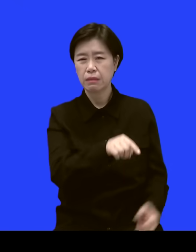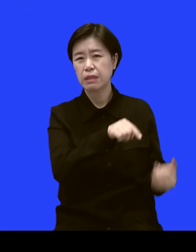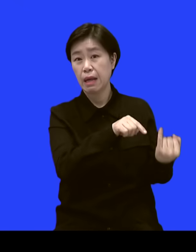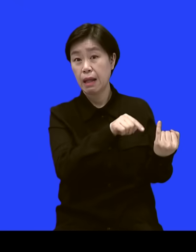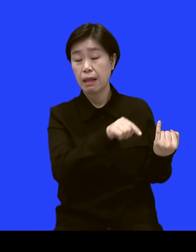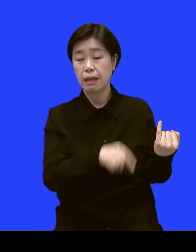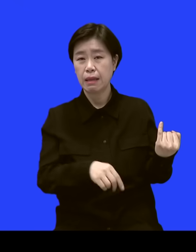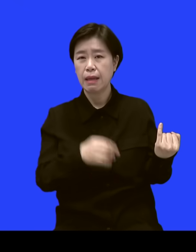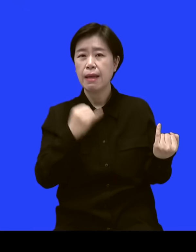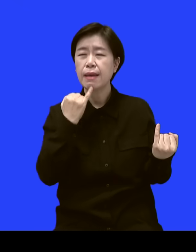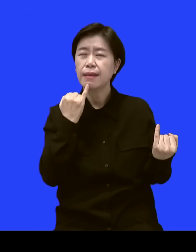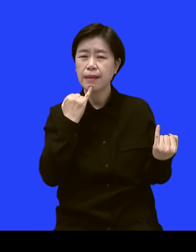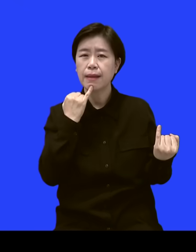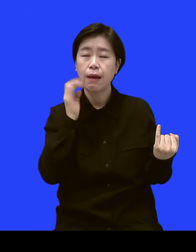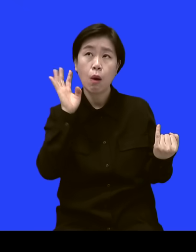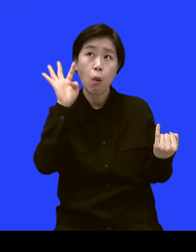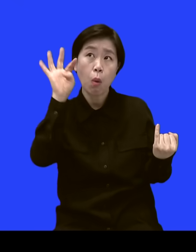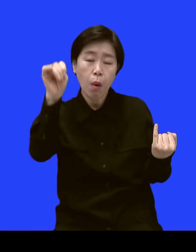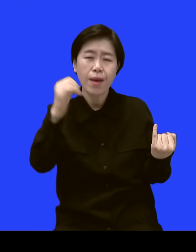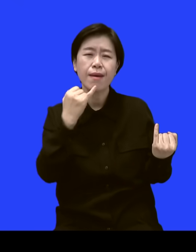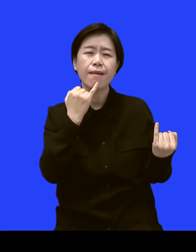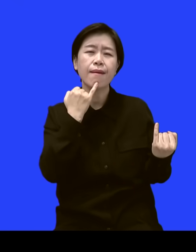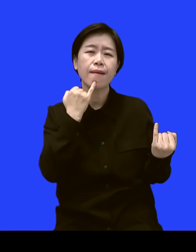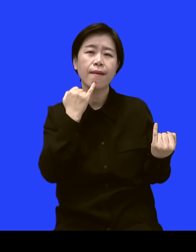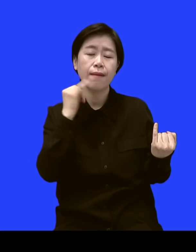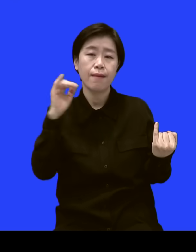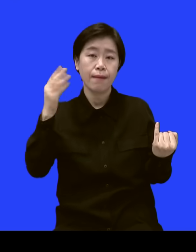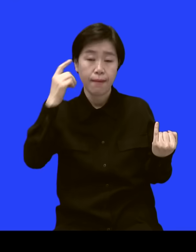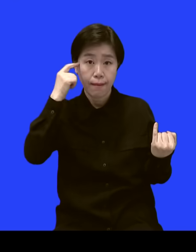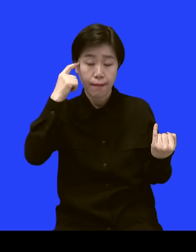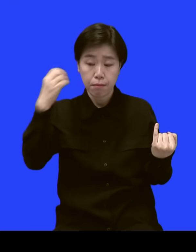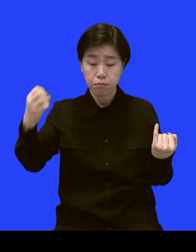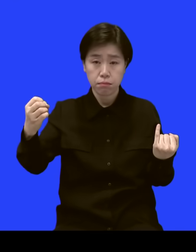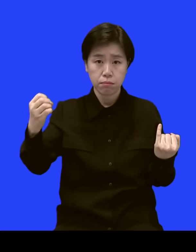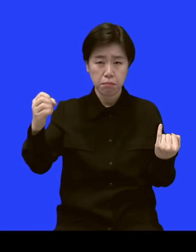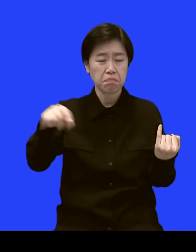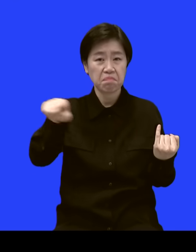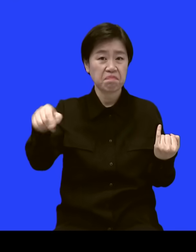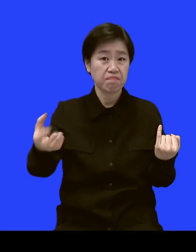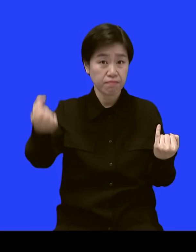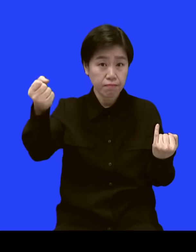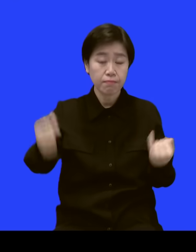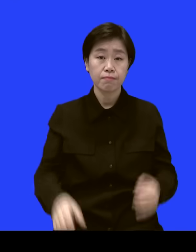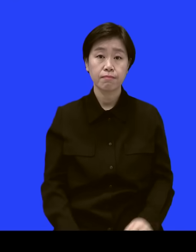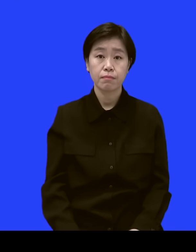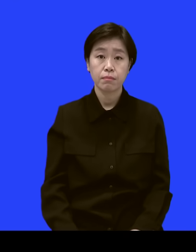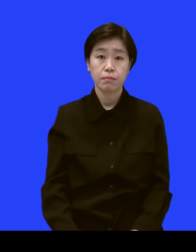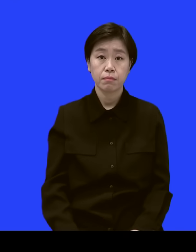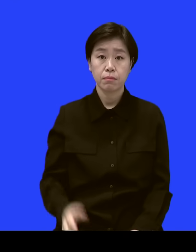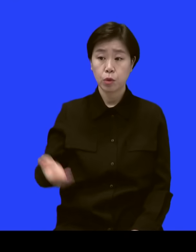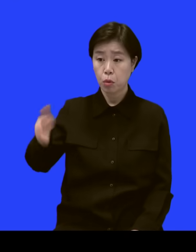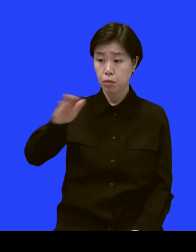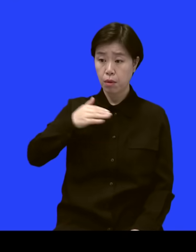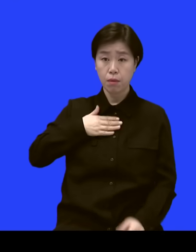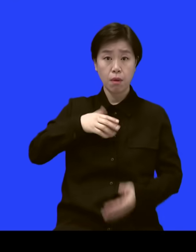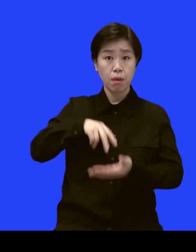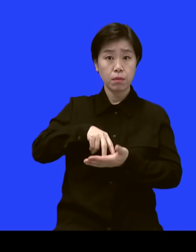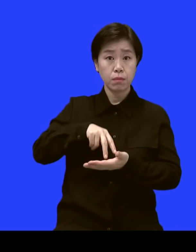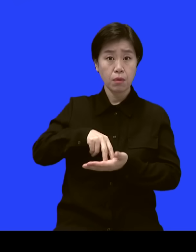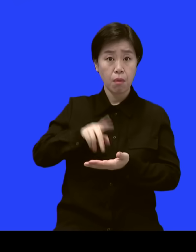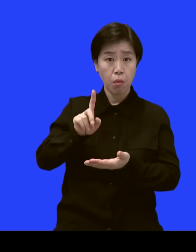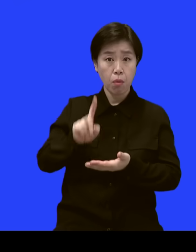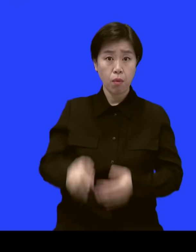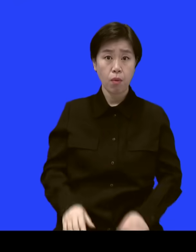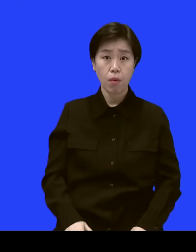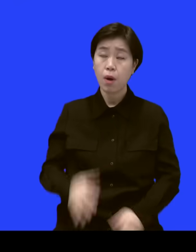괜찮아지겠지. 그렇게만 생각하셨던 것 같아요. 근데 저는 그냥 그 당시 되게 막 하나님 만나서